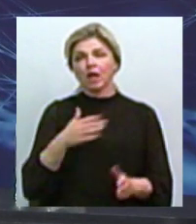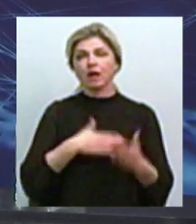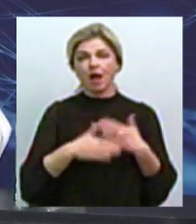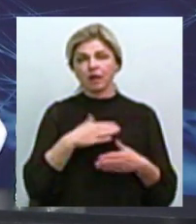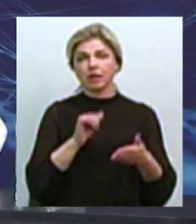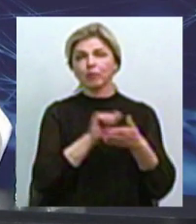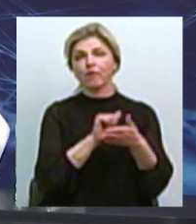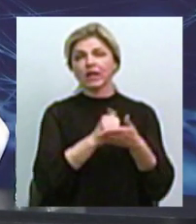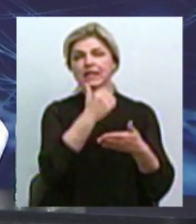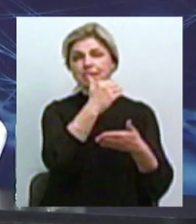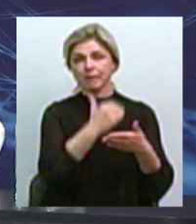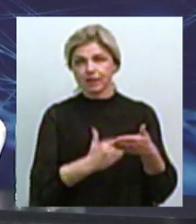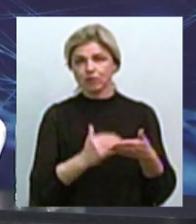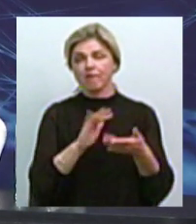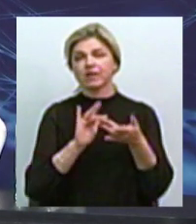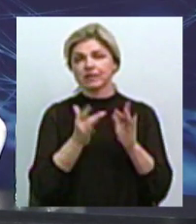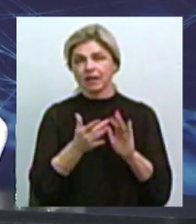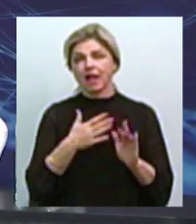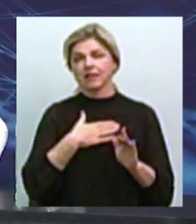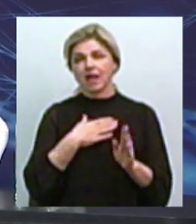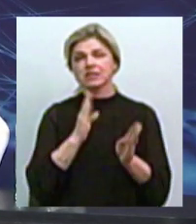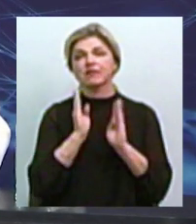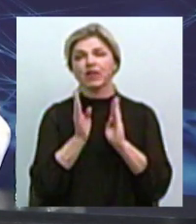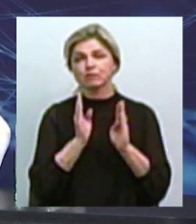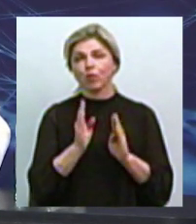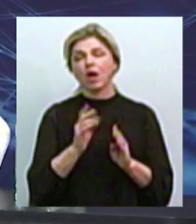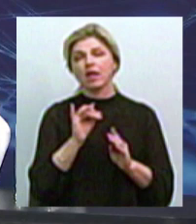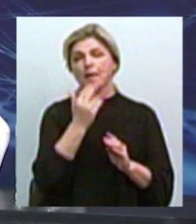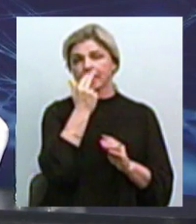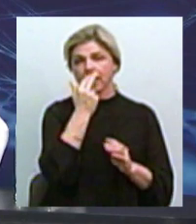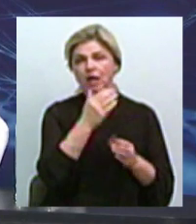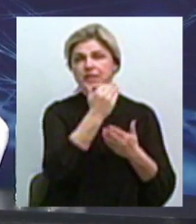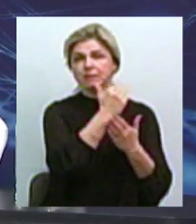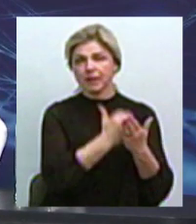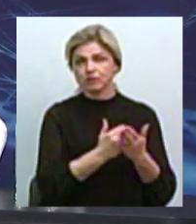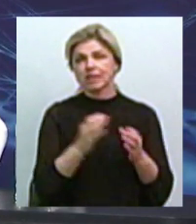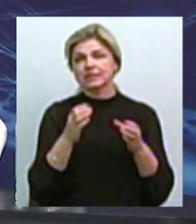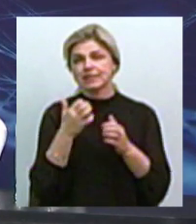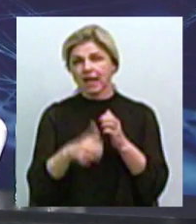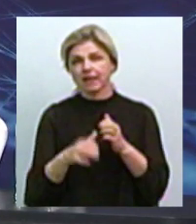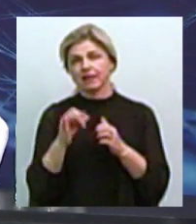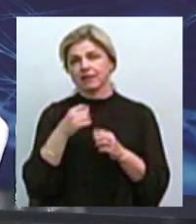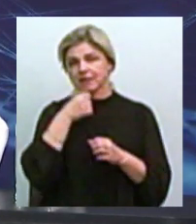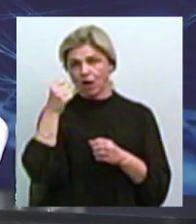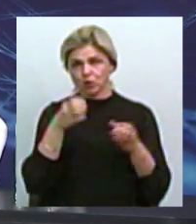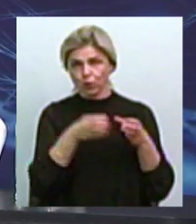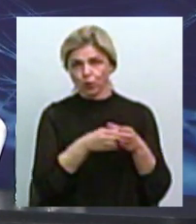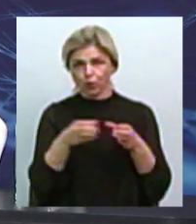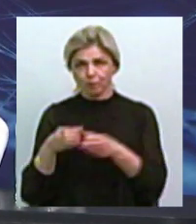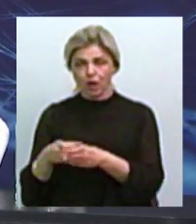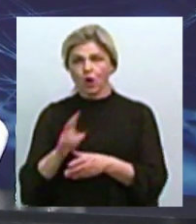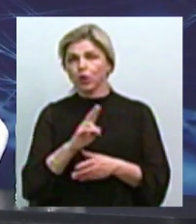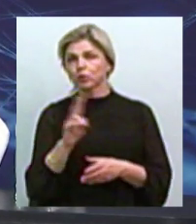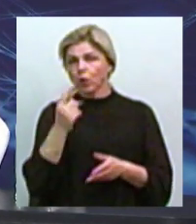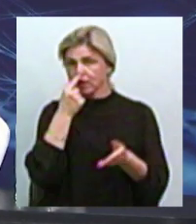опубликовав списки опять-таки в соцсети на нашей странице. Списки там младших, средних групп вывешиваются абсолютно открыто. А те, кто не попали,